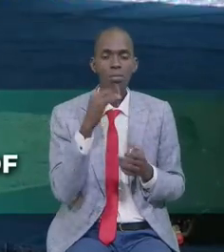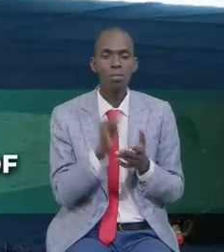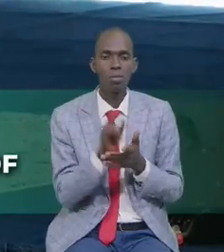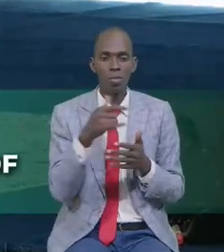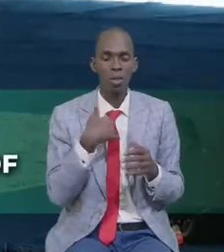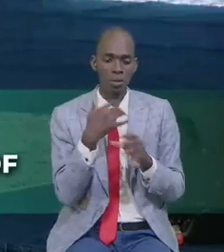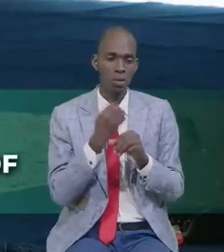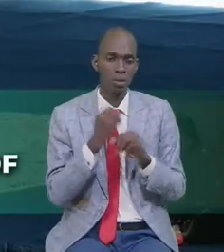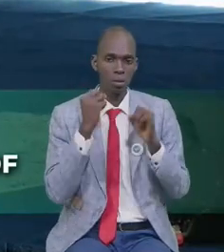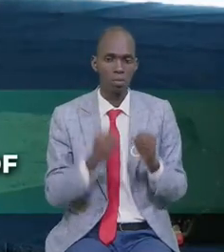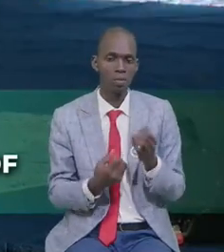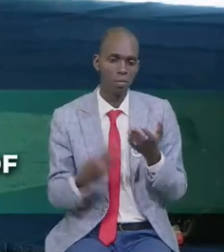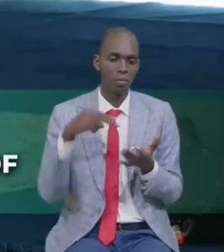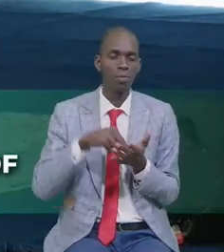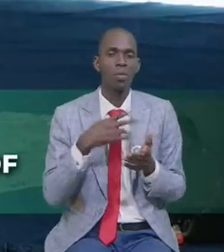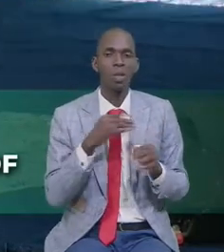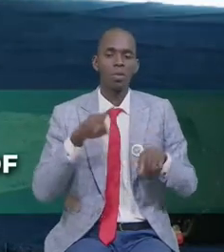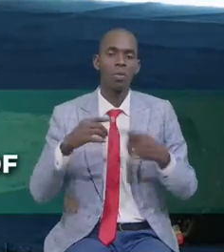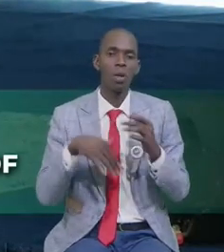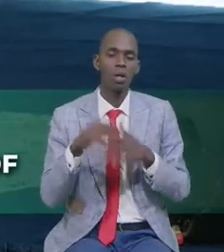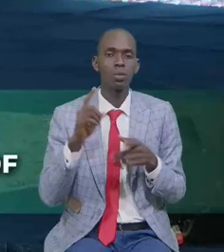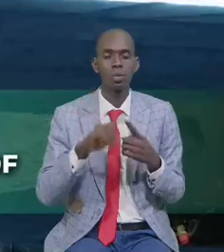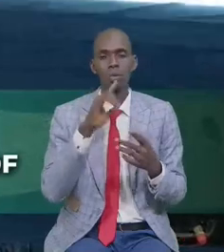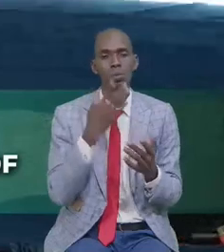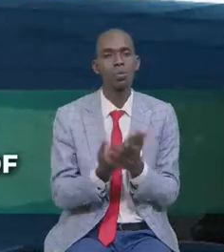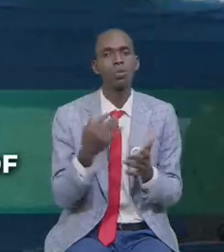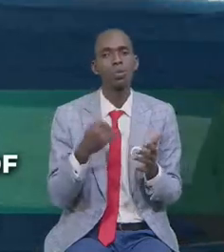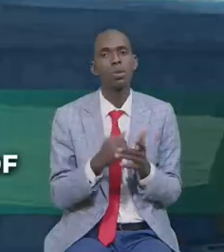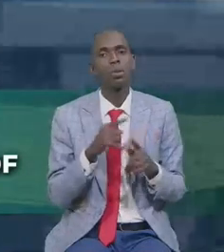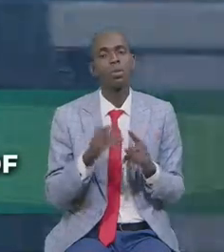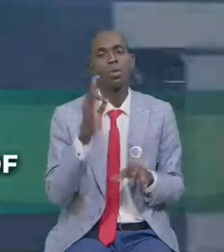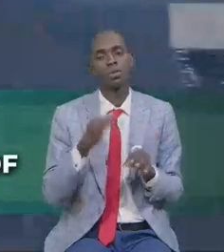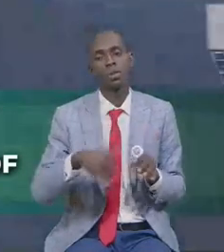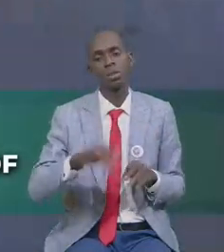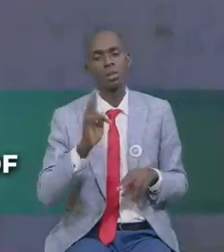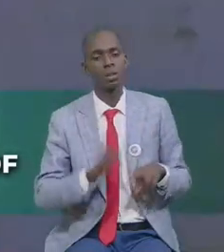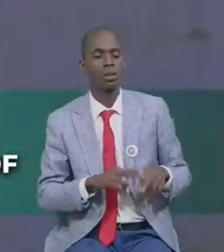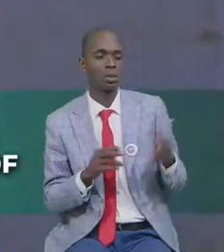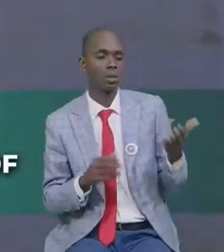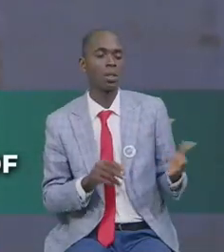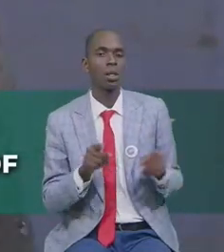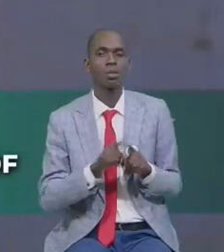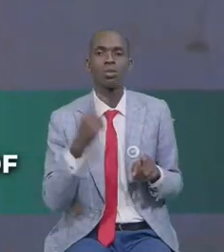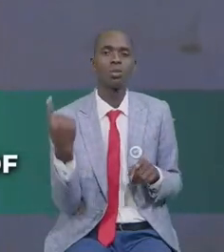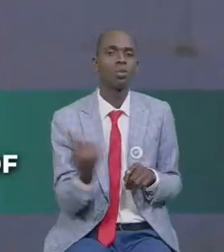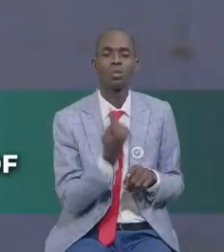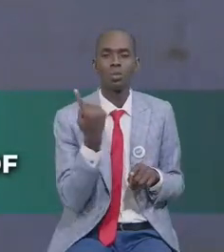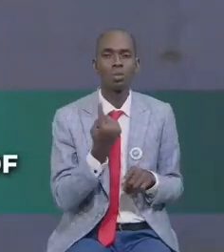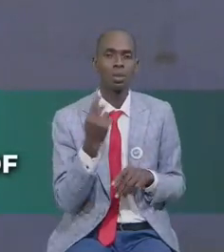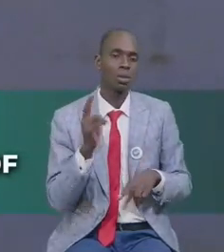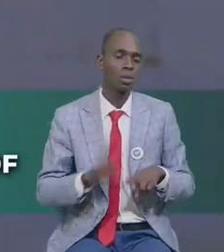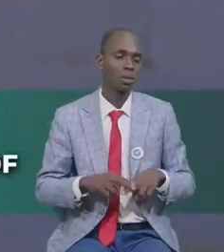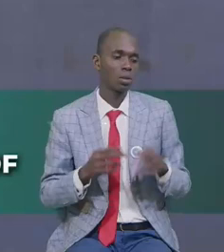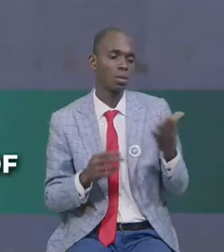puissance. Lève-toi et va vaincre. Mais si tu es encore assis, comme tu étais toujours assis, et